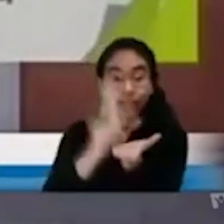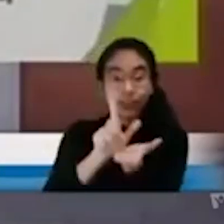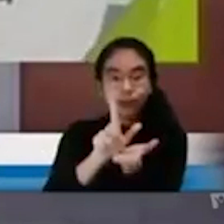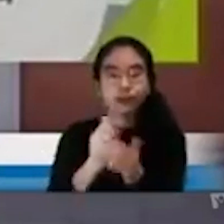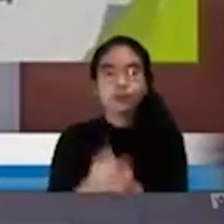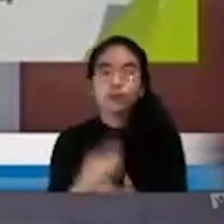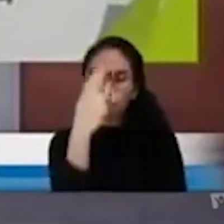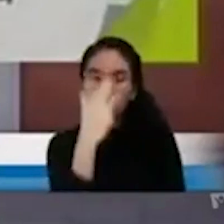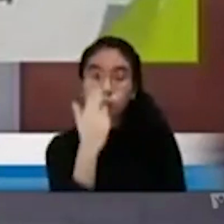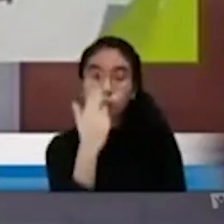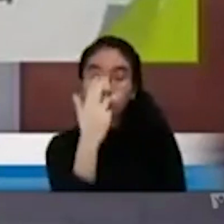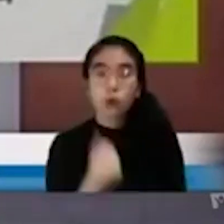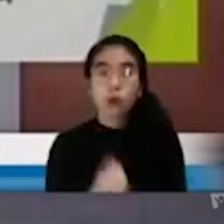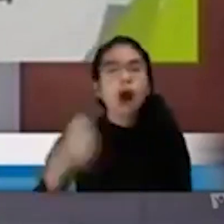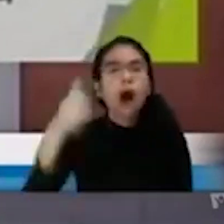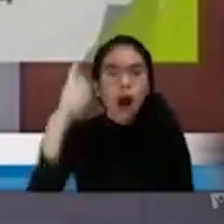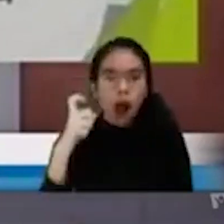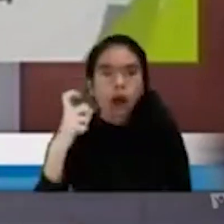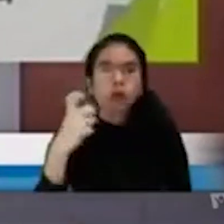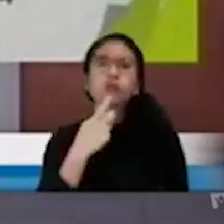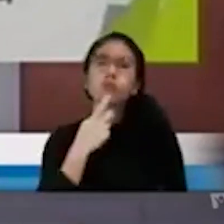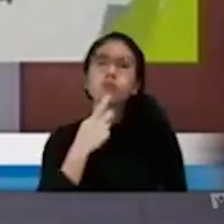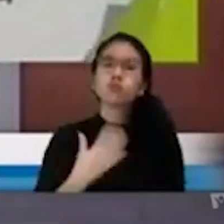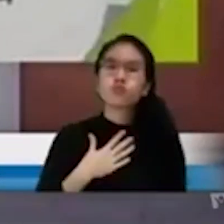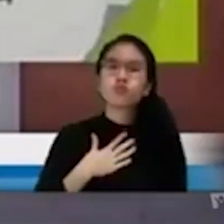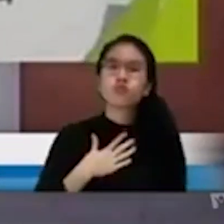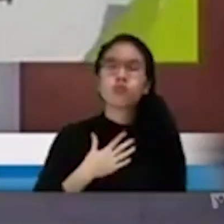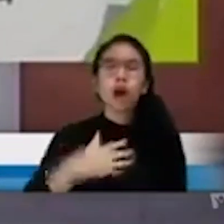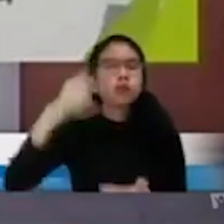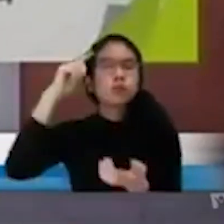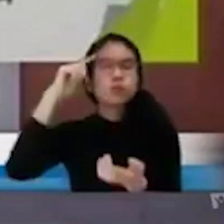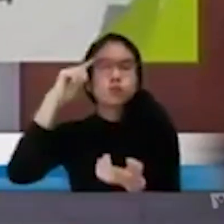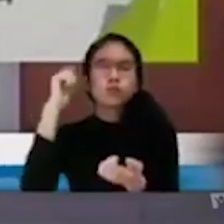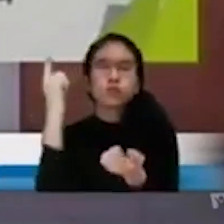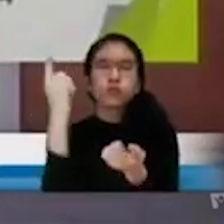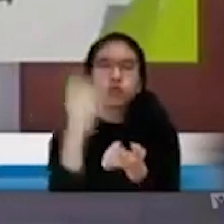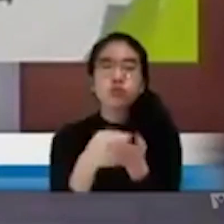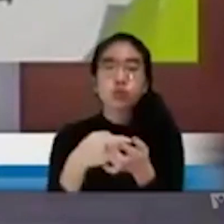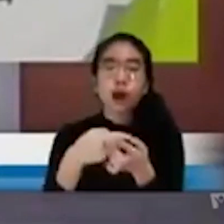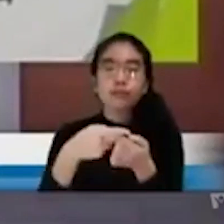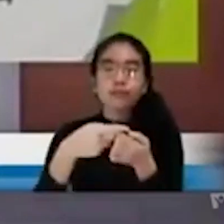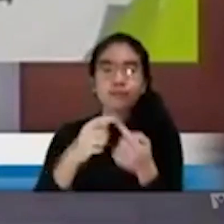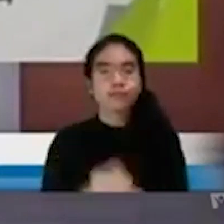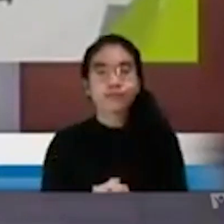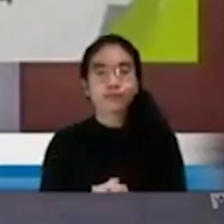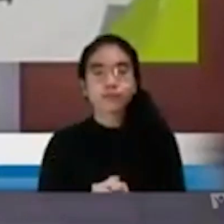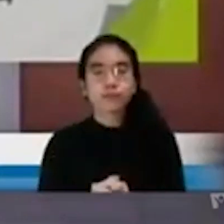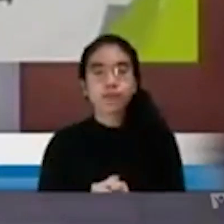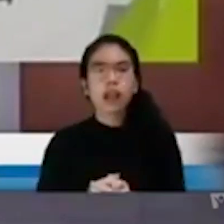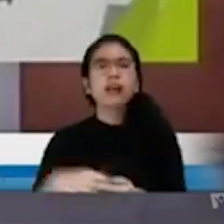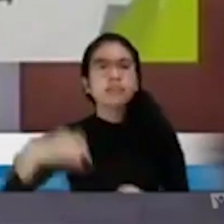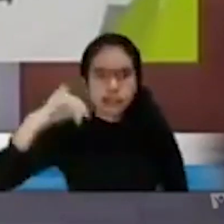memiliki visi, misi, tujuan, falsafah, moto, budaya kerja yang